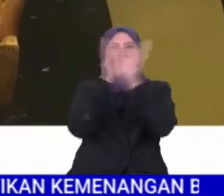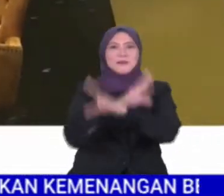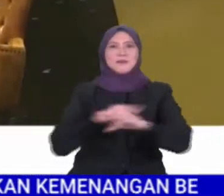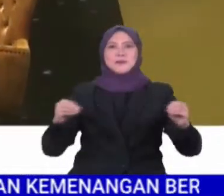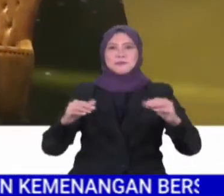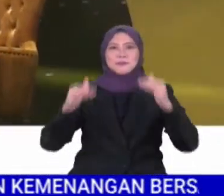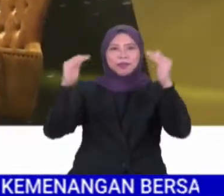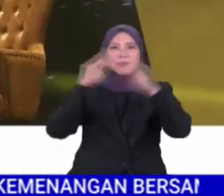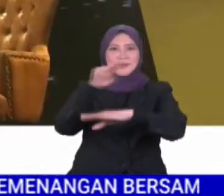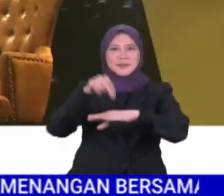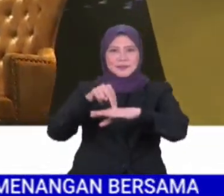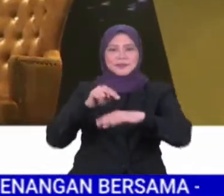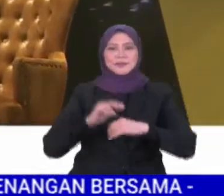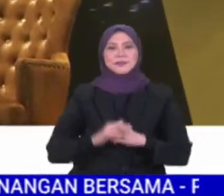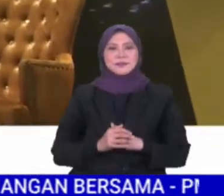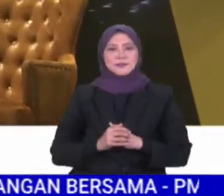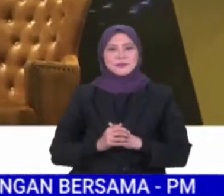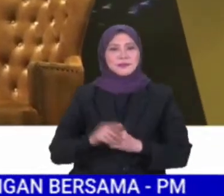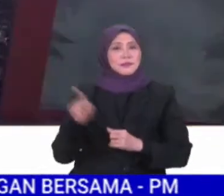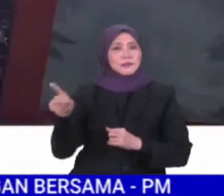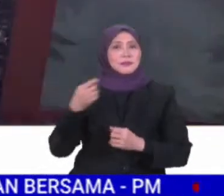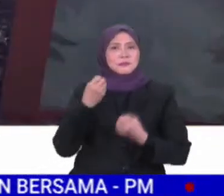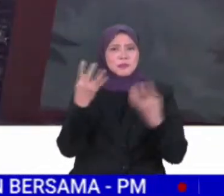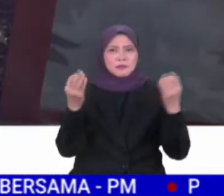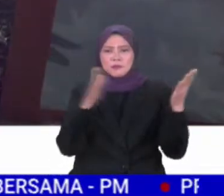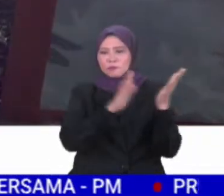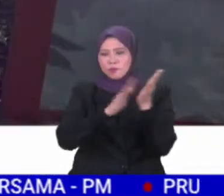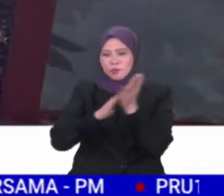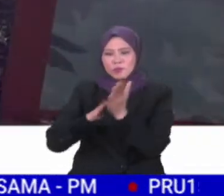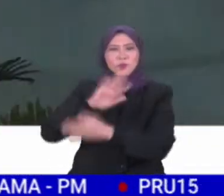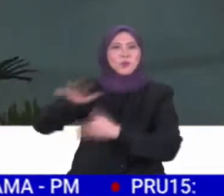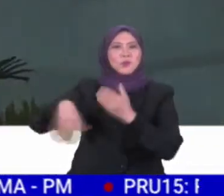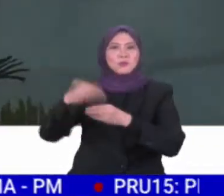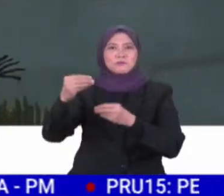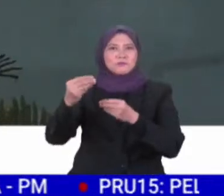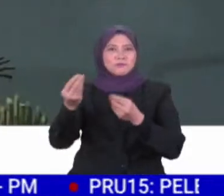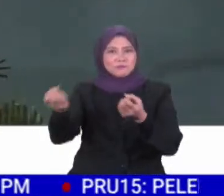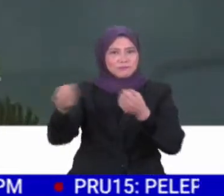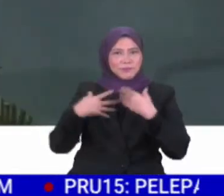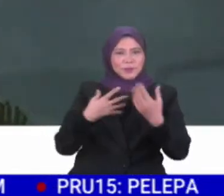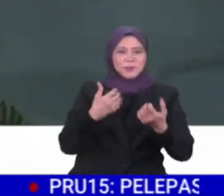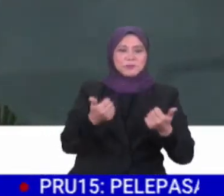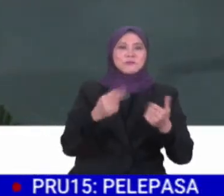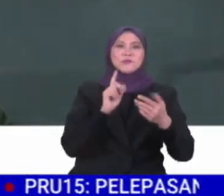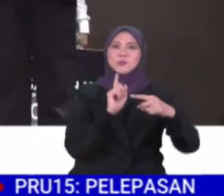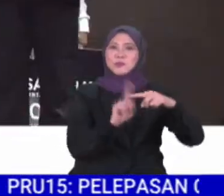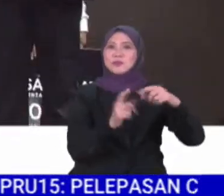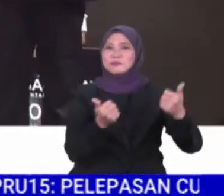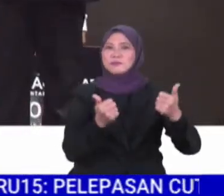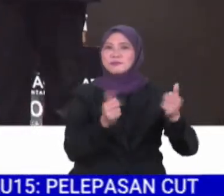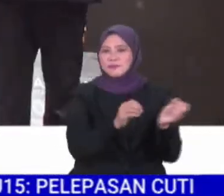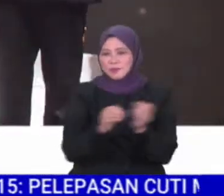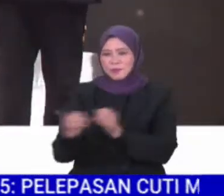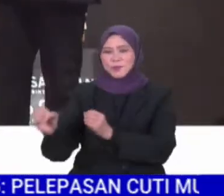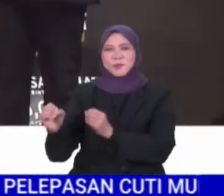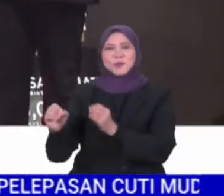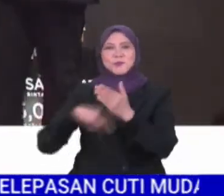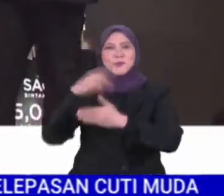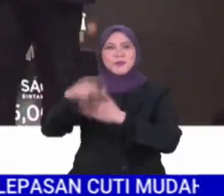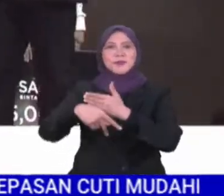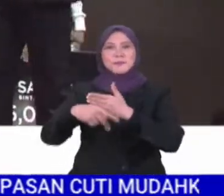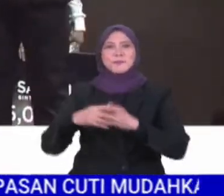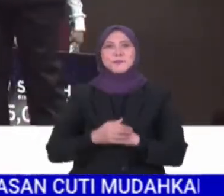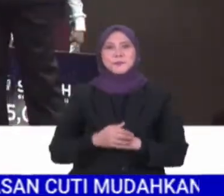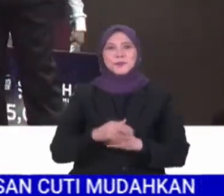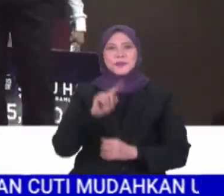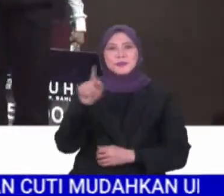peringkat kebangsaan katanya beliau banyak menerima pujian daripada orang luar berkaitan penganjuran pertandingan tersebut malam tadi peserta